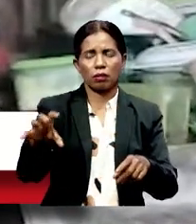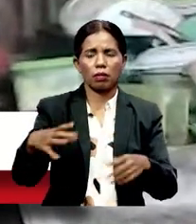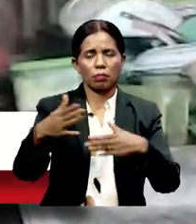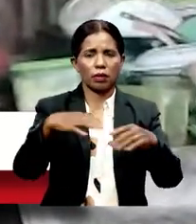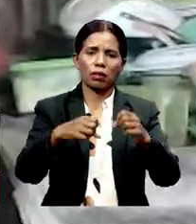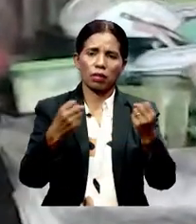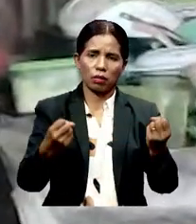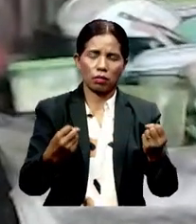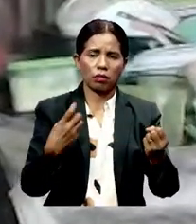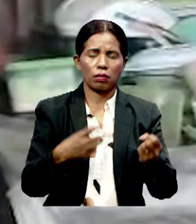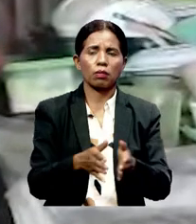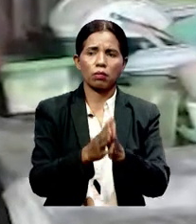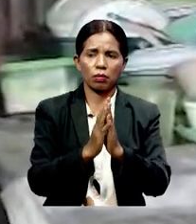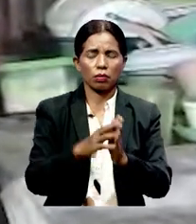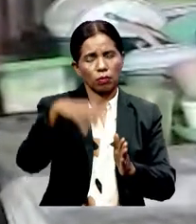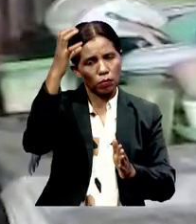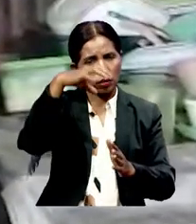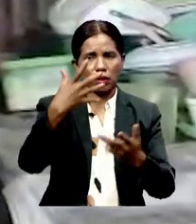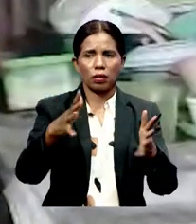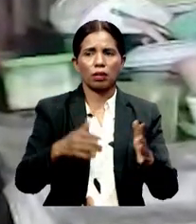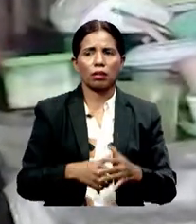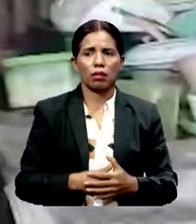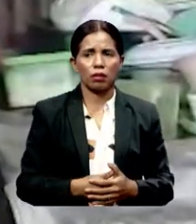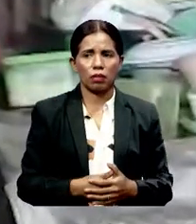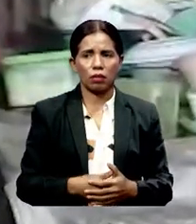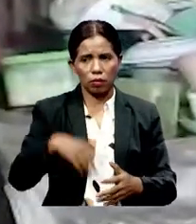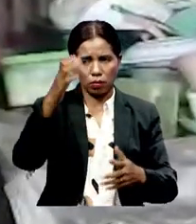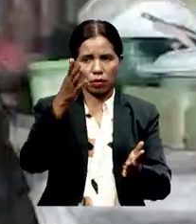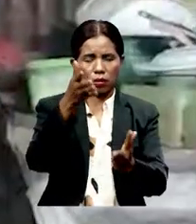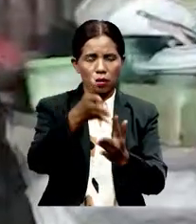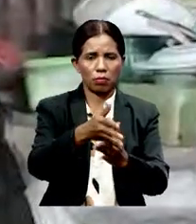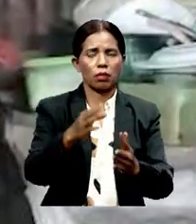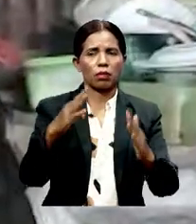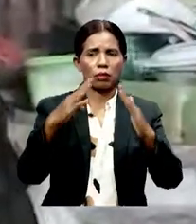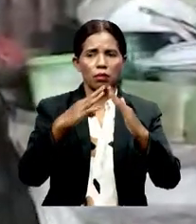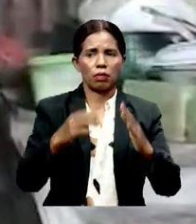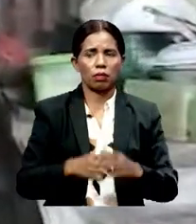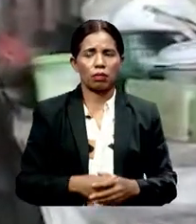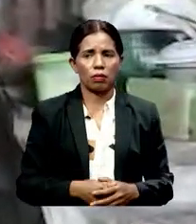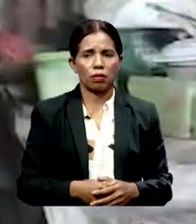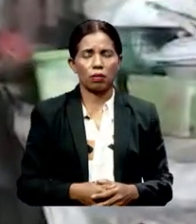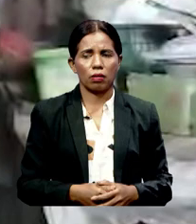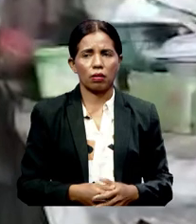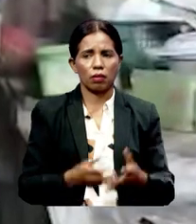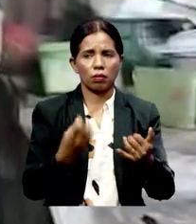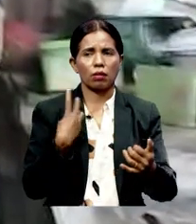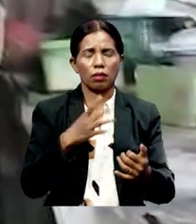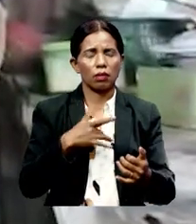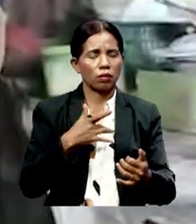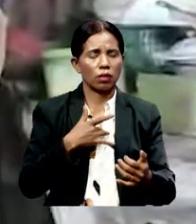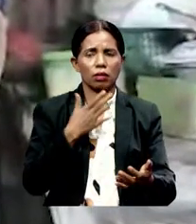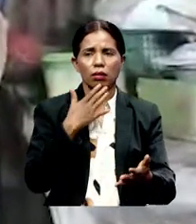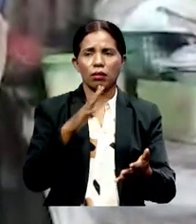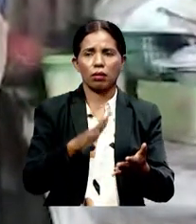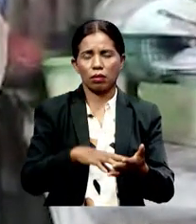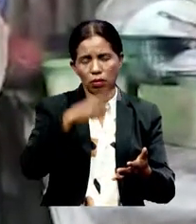ante ino ladia kana udam boto na anta udam tamari ke umarara. Inti la bela agor daro nya haus inti la dia ketana